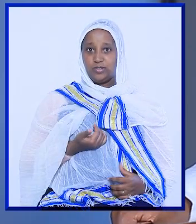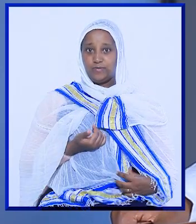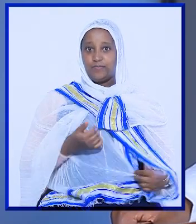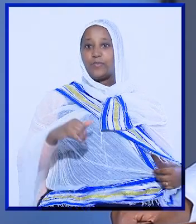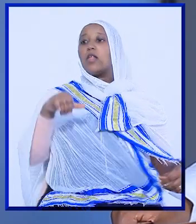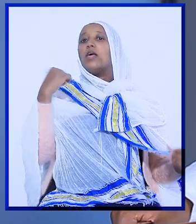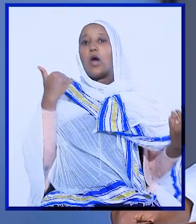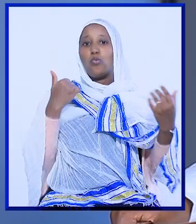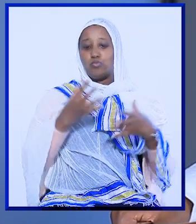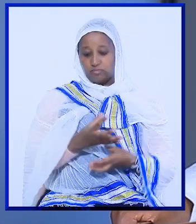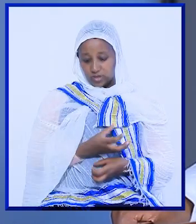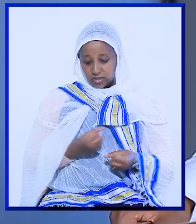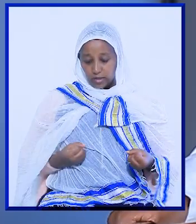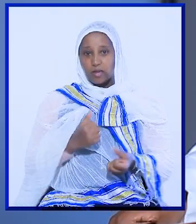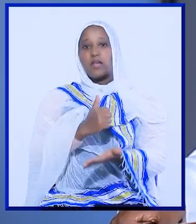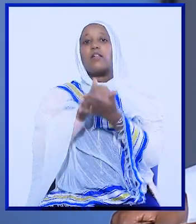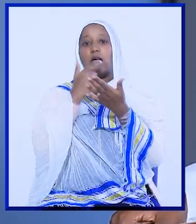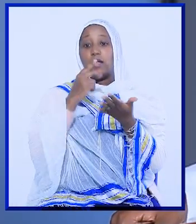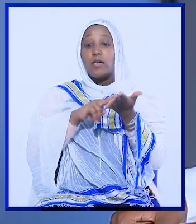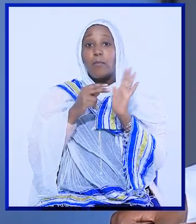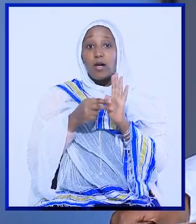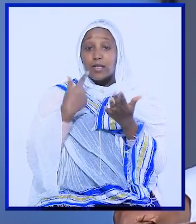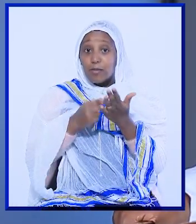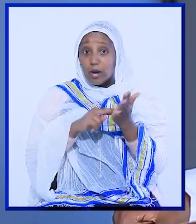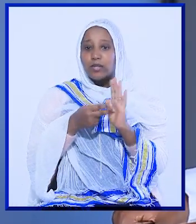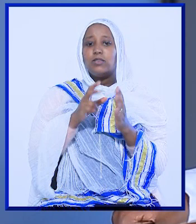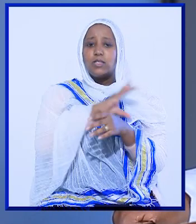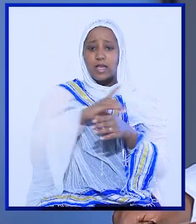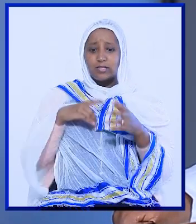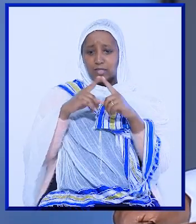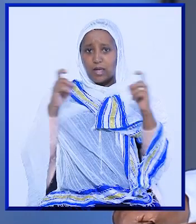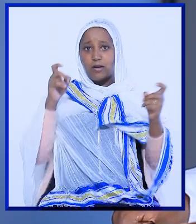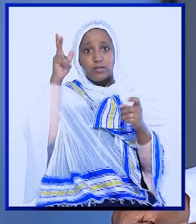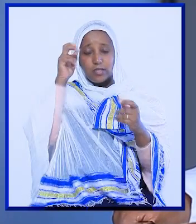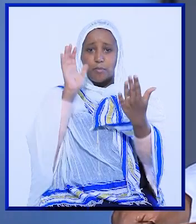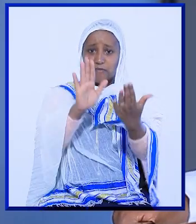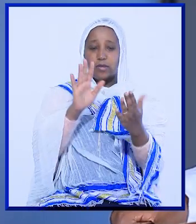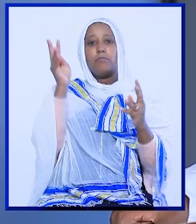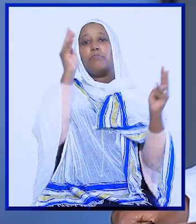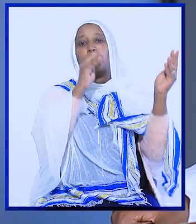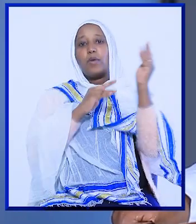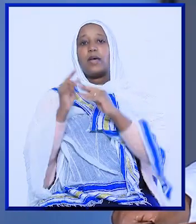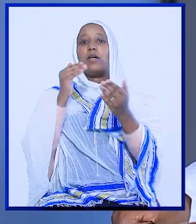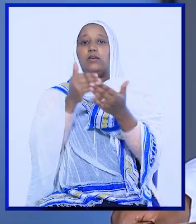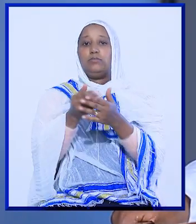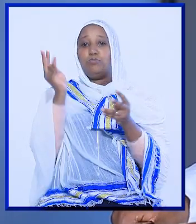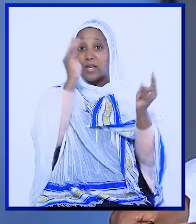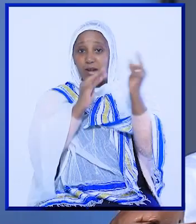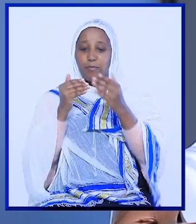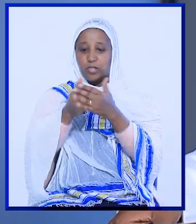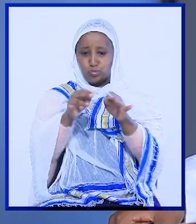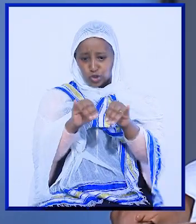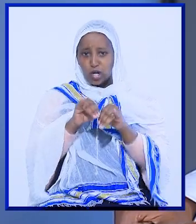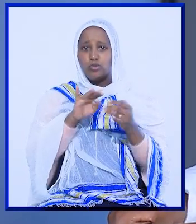ሌላው ያስታጥቀሃል። ይህ ማለት ምን ማለት ነው? የክርስትናው ጠላት ሰይጣን በአንተ ፊት መከራ ያመጣብሃል። መከራ